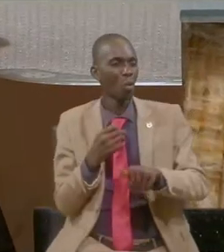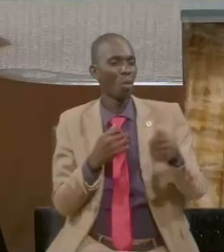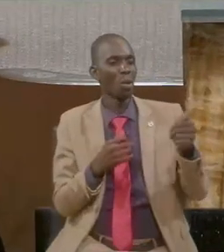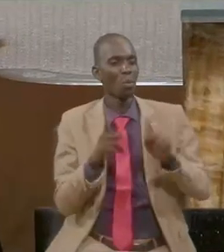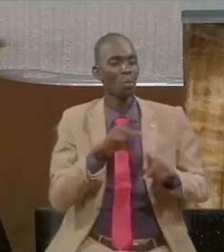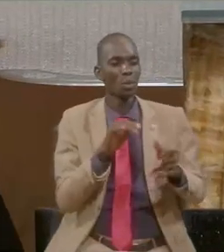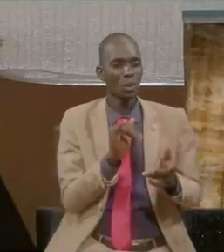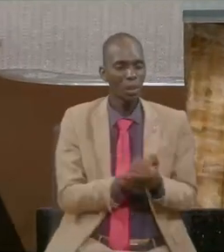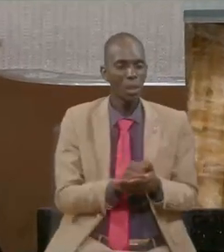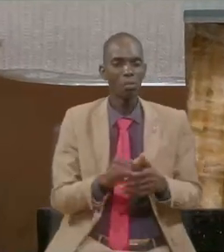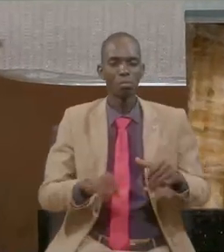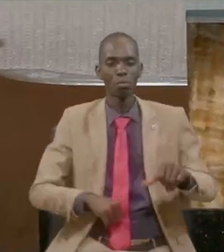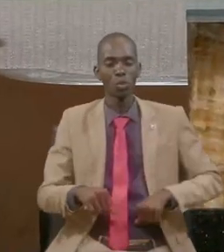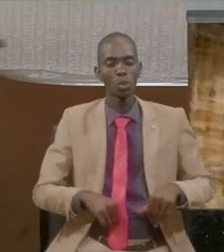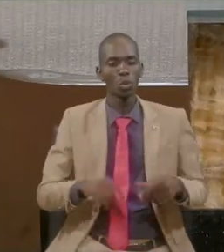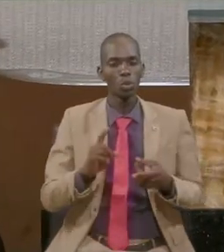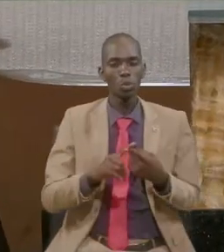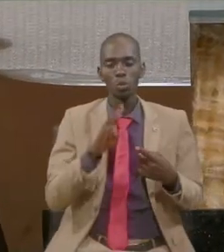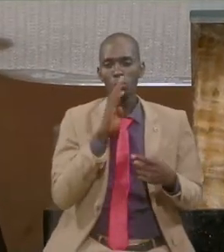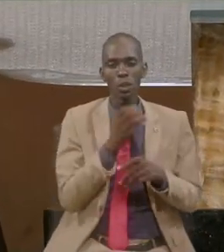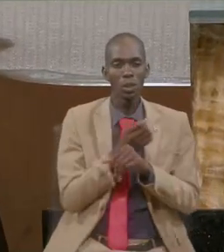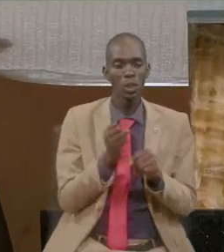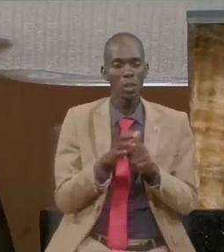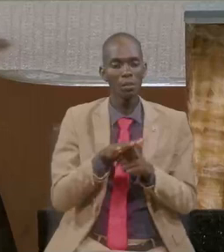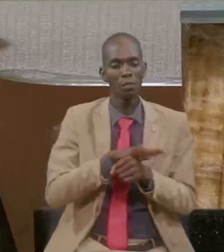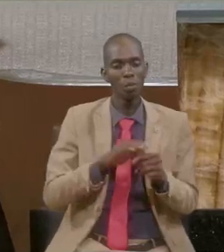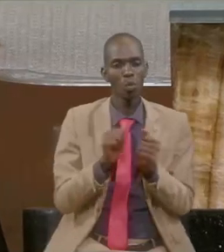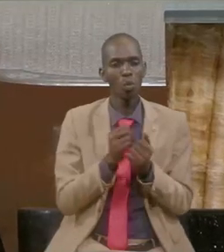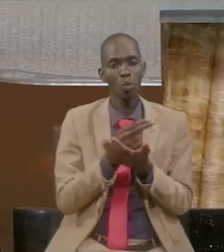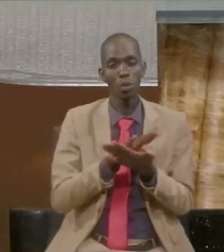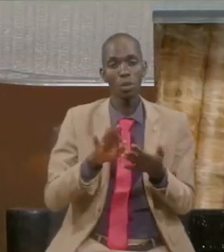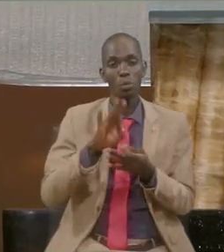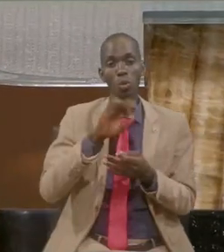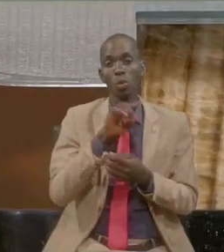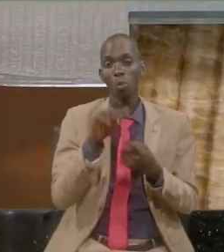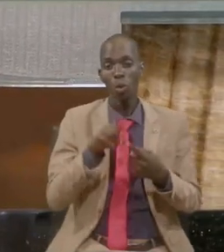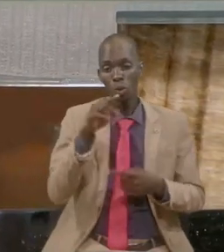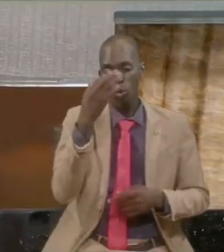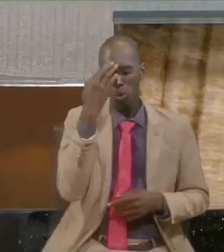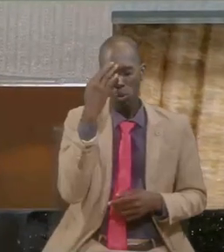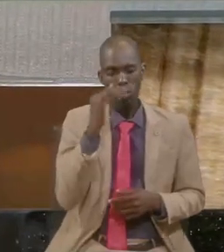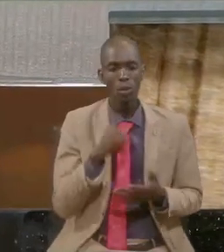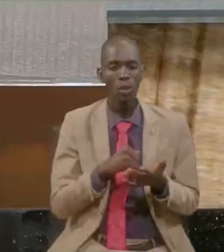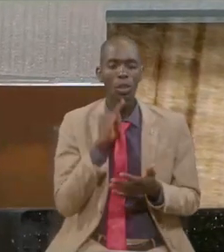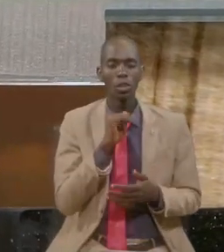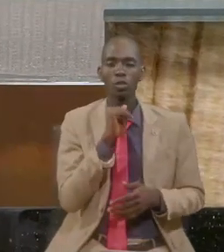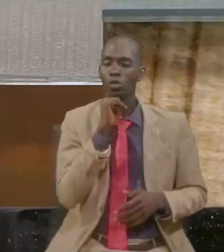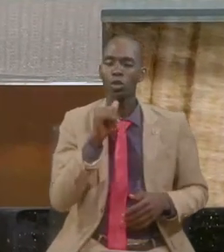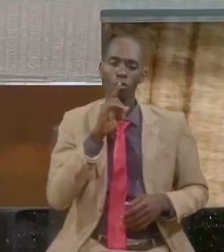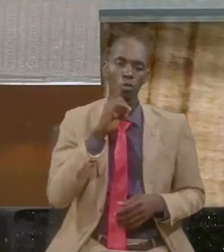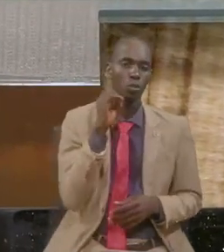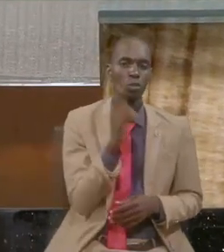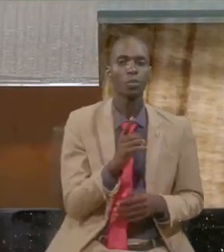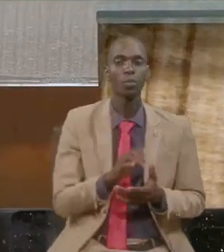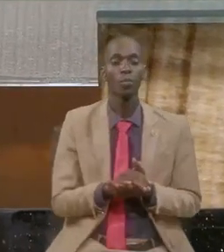à cause de ça. Des gens qui disent qu'ils sont sauvés, sanctifiés, remplis du Saint-Esprit. Mais vous savez que ce n'est pas vrai. Ils